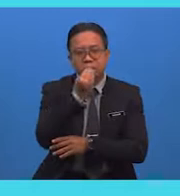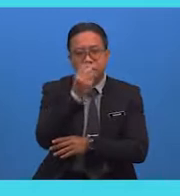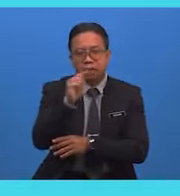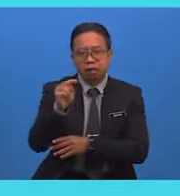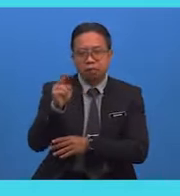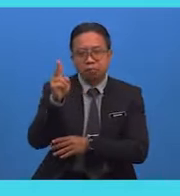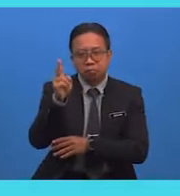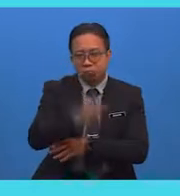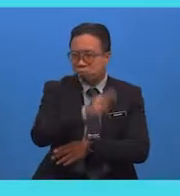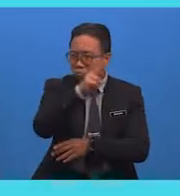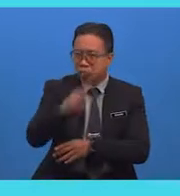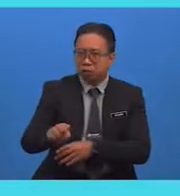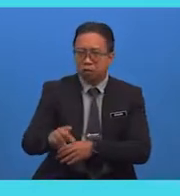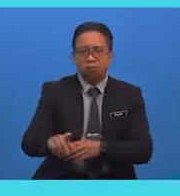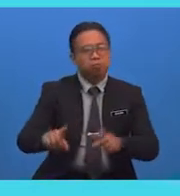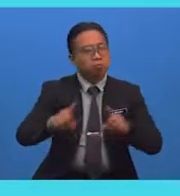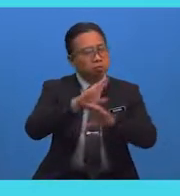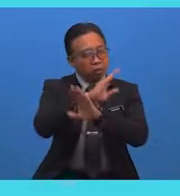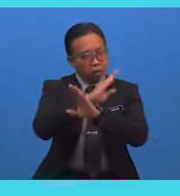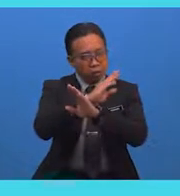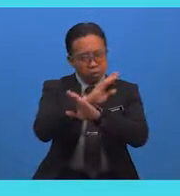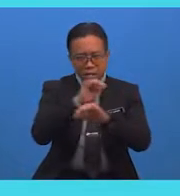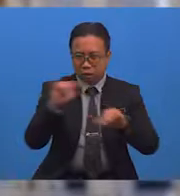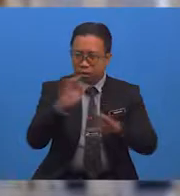ialah makanan yang dilarang oleh syarak.